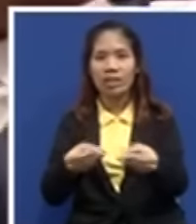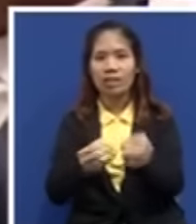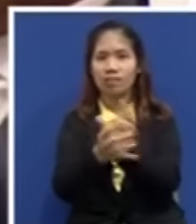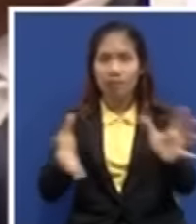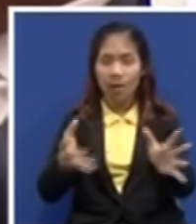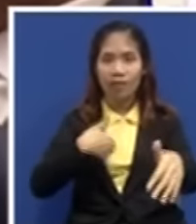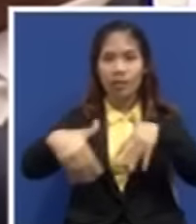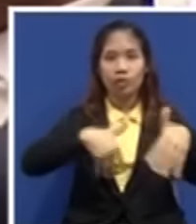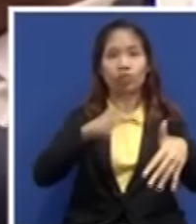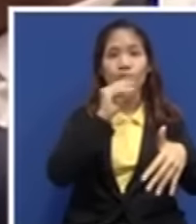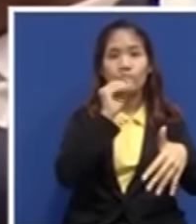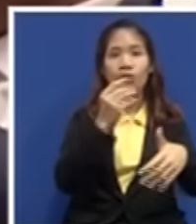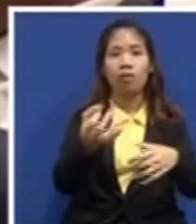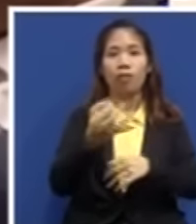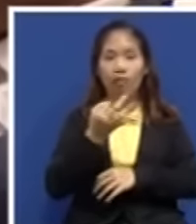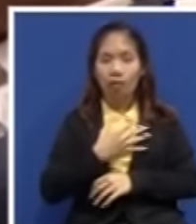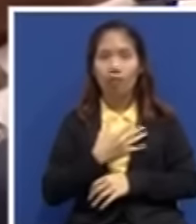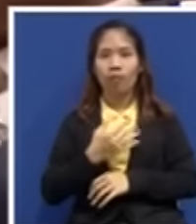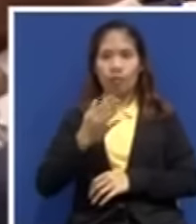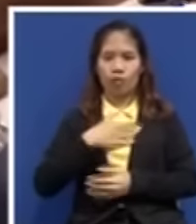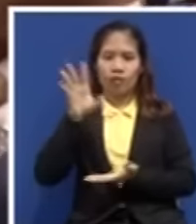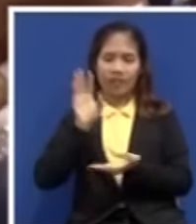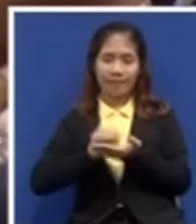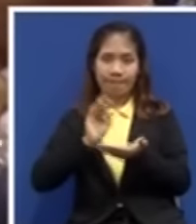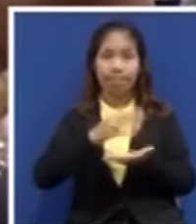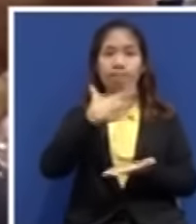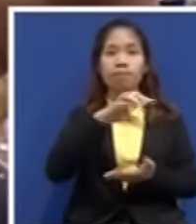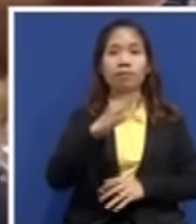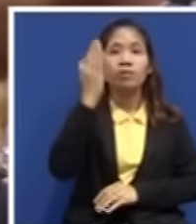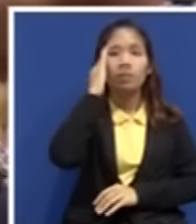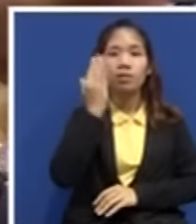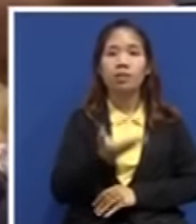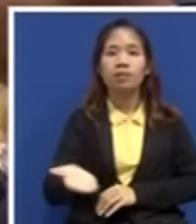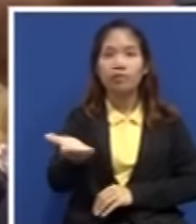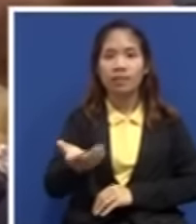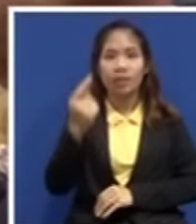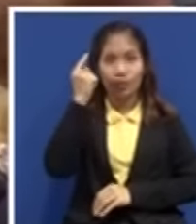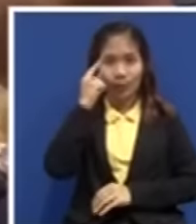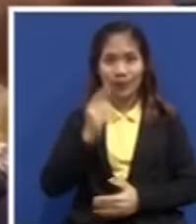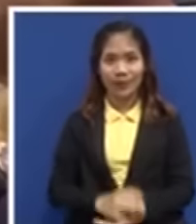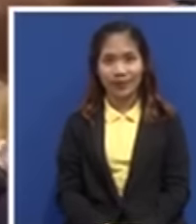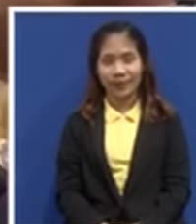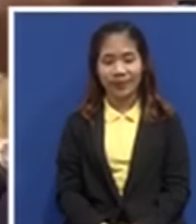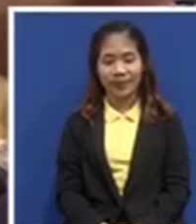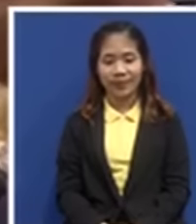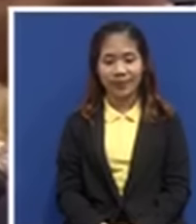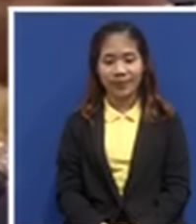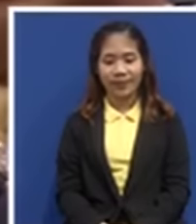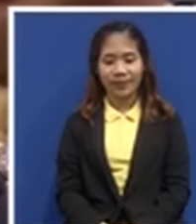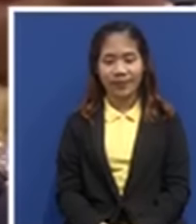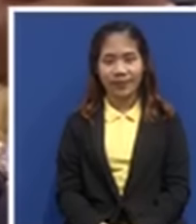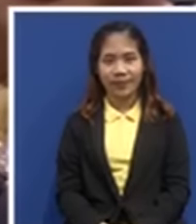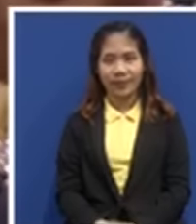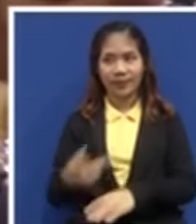ประชาชนก็พูดมาอย่างเงี้ยนะครับผมก็มาเล่าให้ฟัง ครับ ฮะรู้หรือเปล่า ครับ